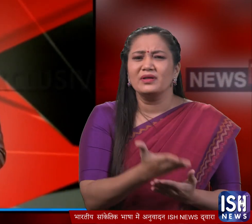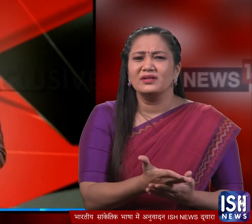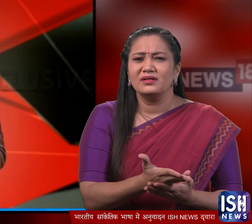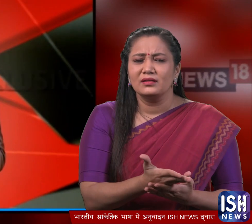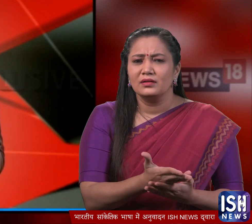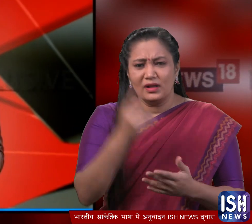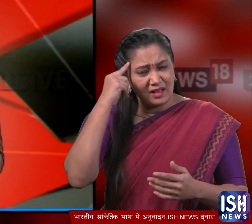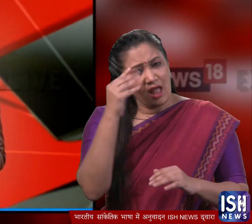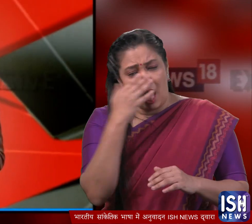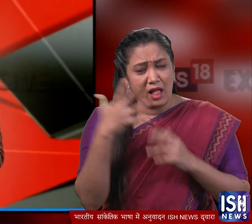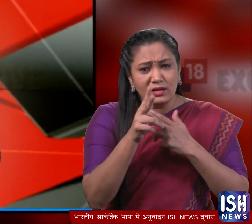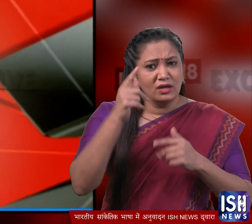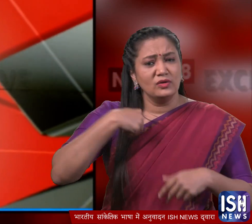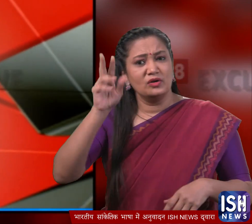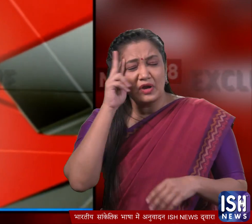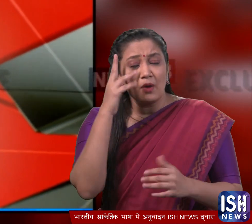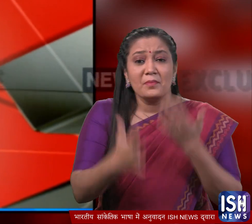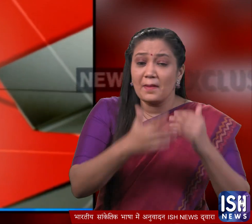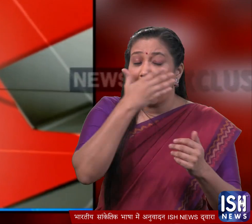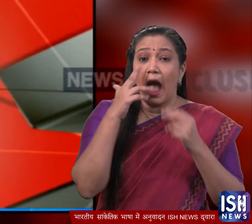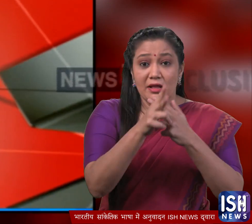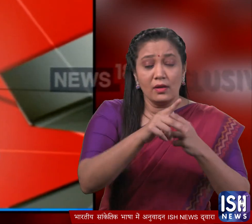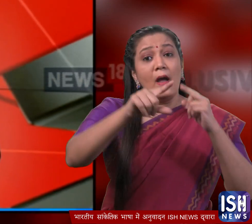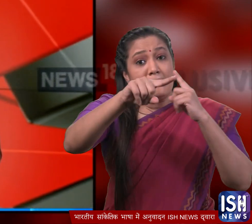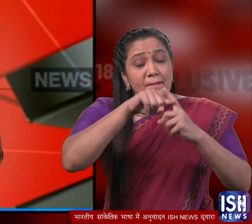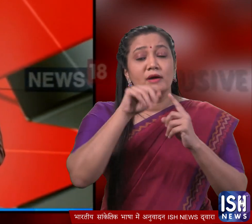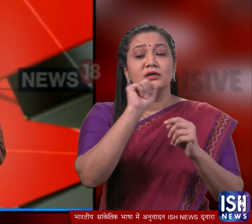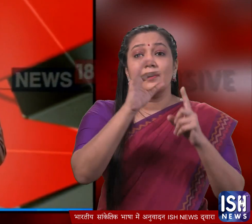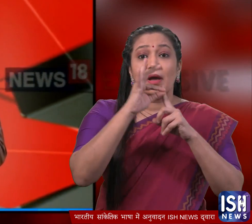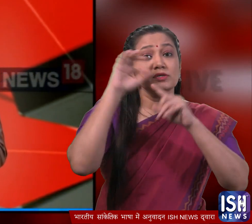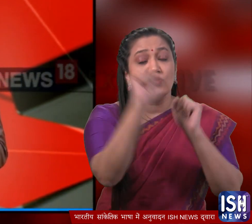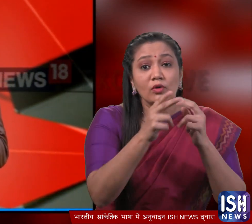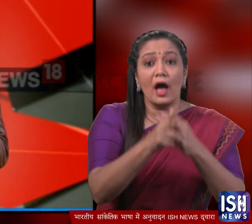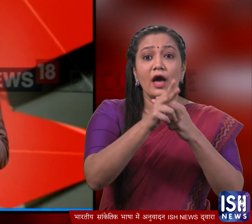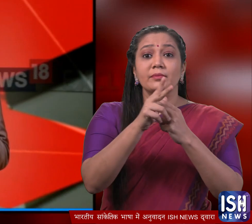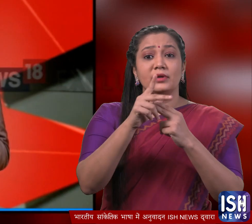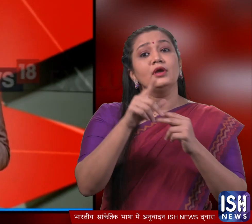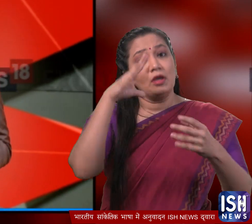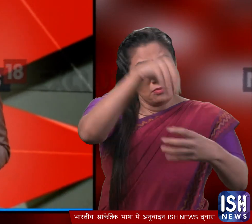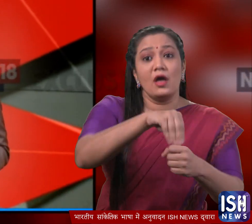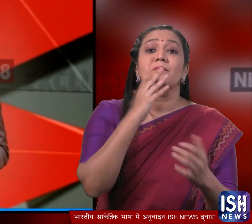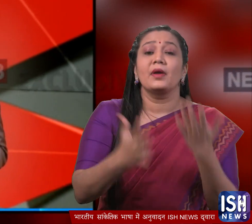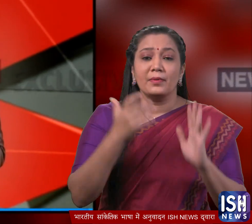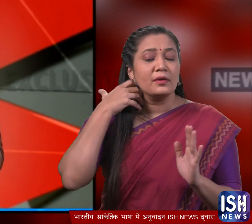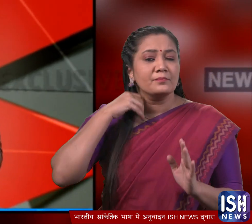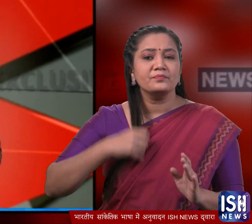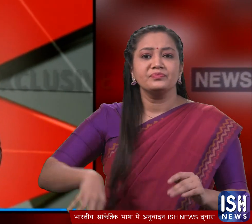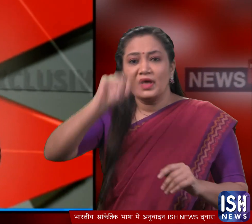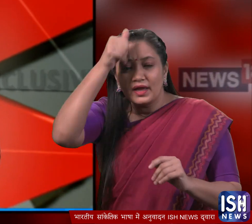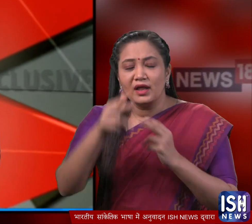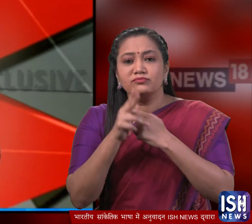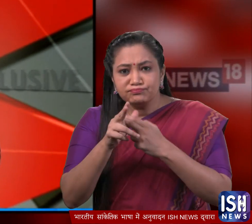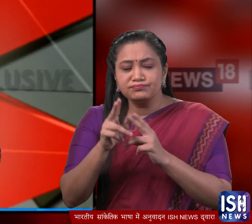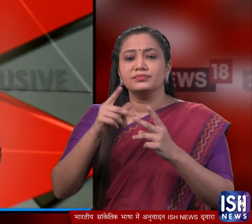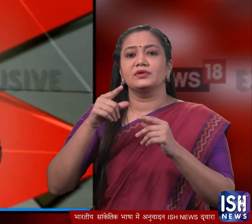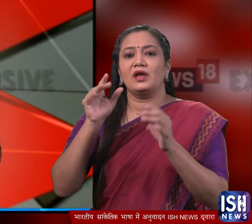नहीं कर सकते। इसीलिए आशंका जताई जा रही है कि आतंकवादियों के साथ पाकिस्तान की सेना के कमांडो भी पुंछ के जंगलों में हो सकते हैं, जिनको भारत की